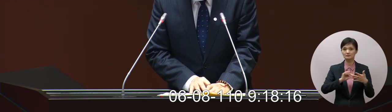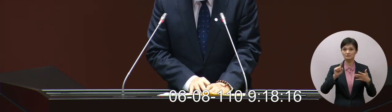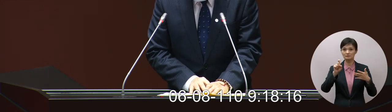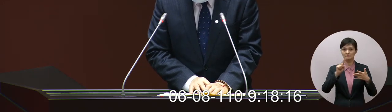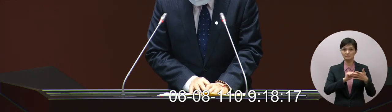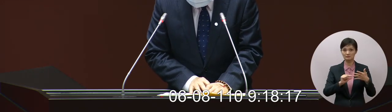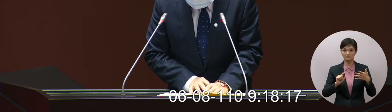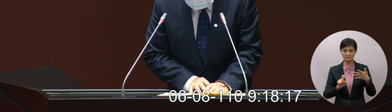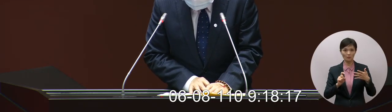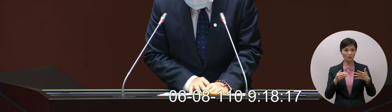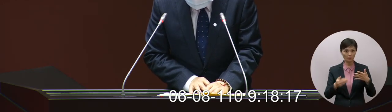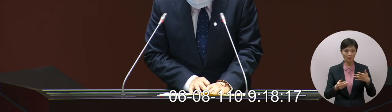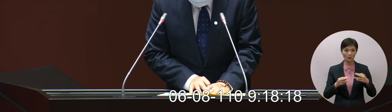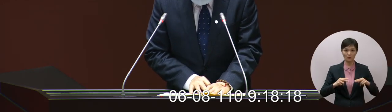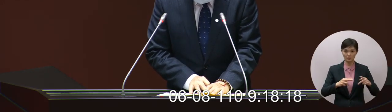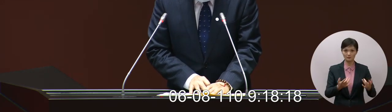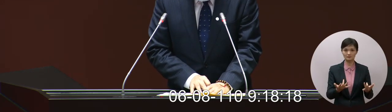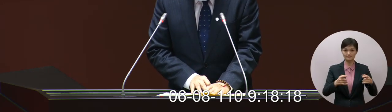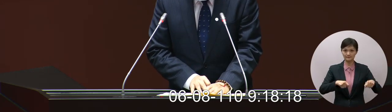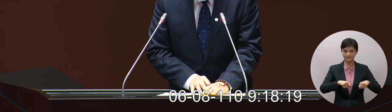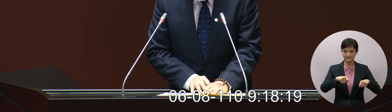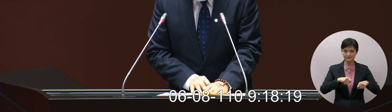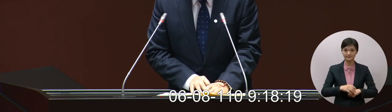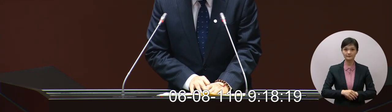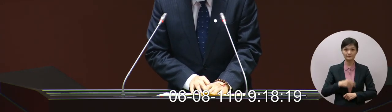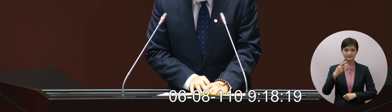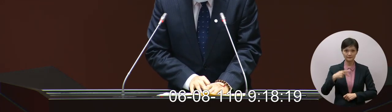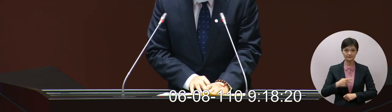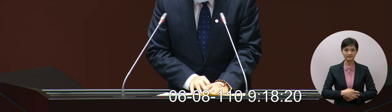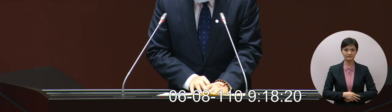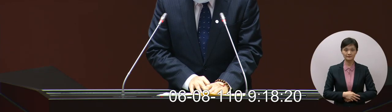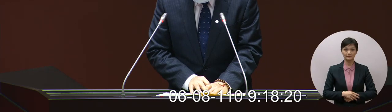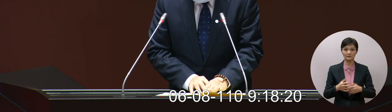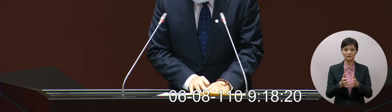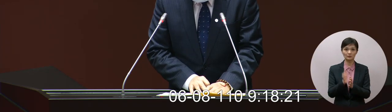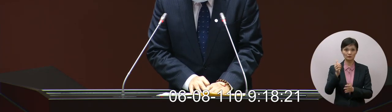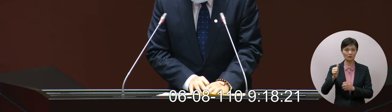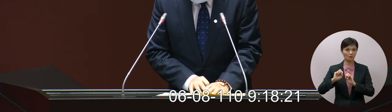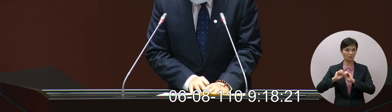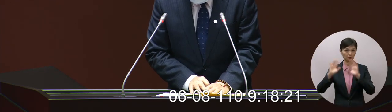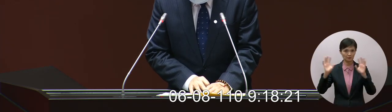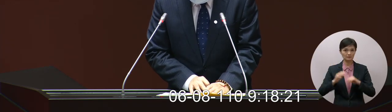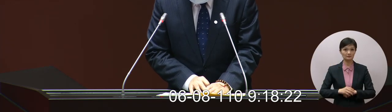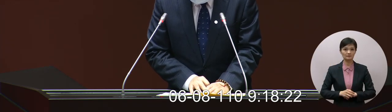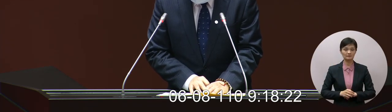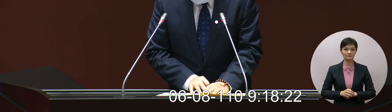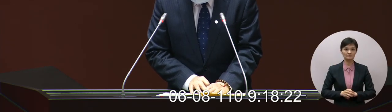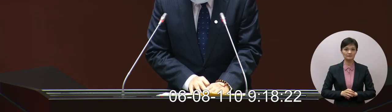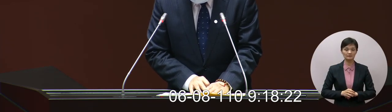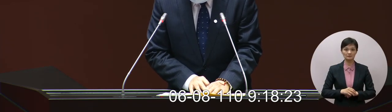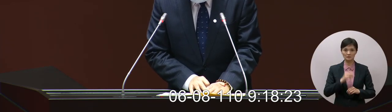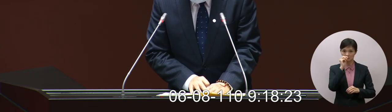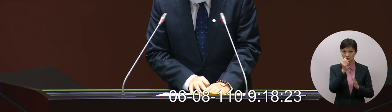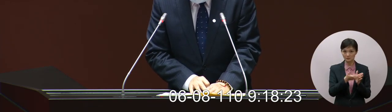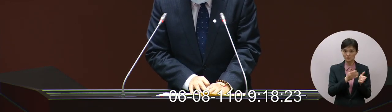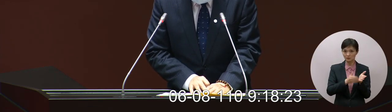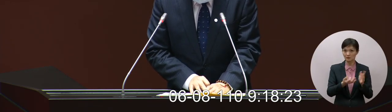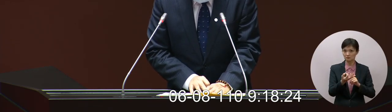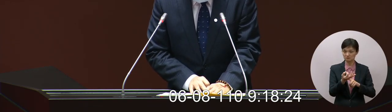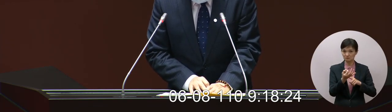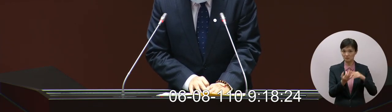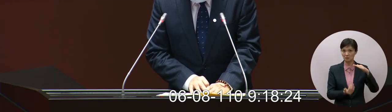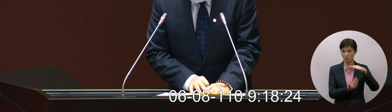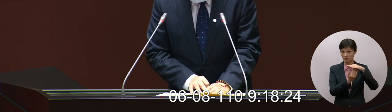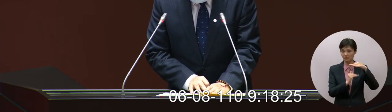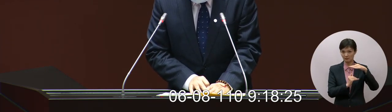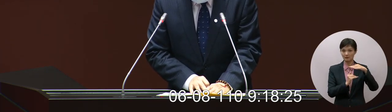及第19条修正草案，并于同日经总统公布，将特别预算经费上限